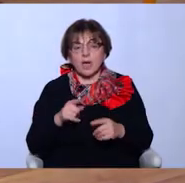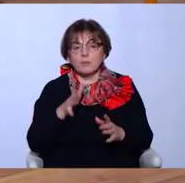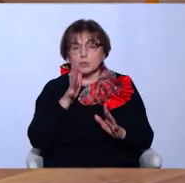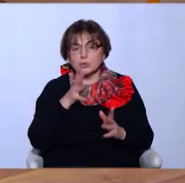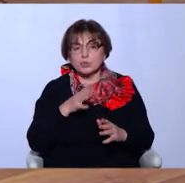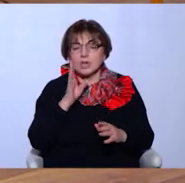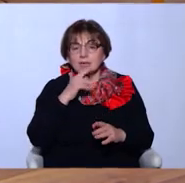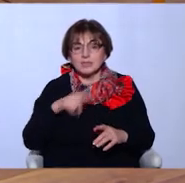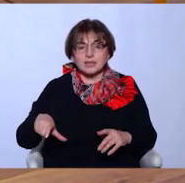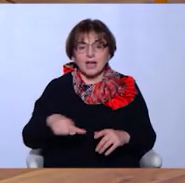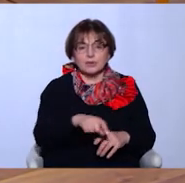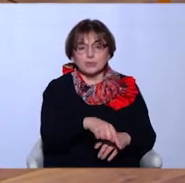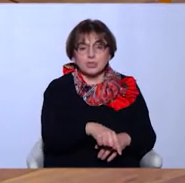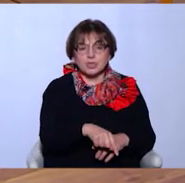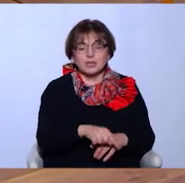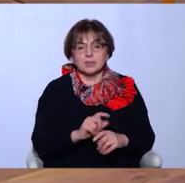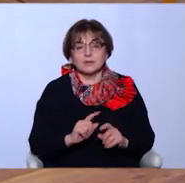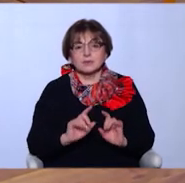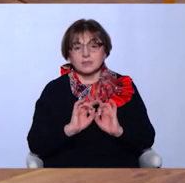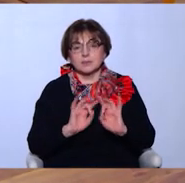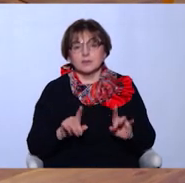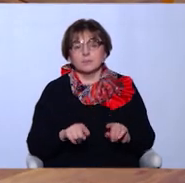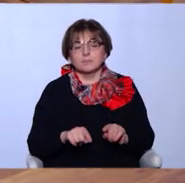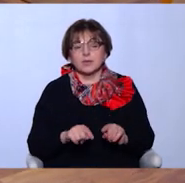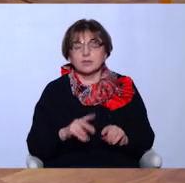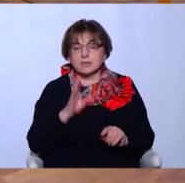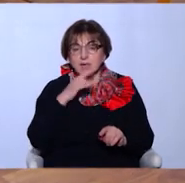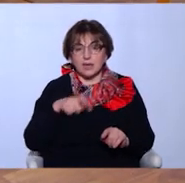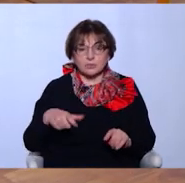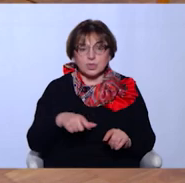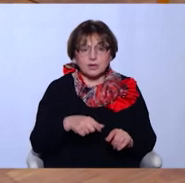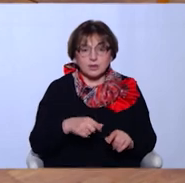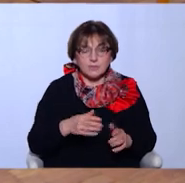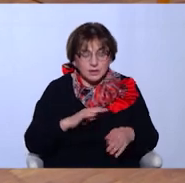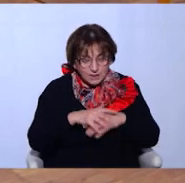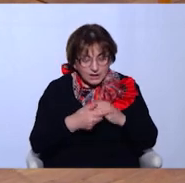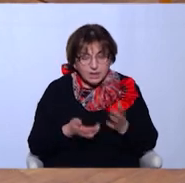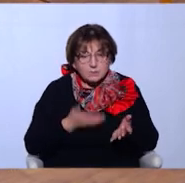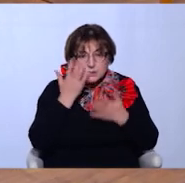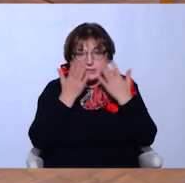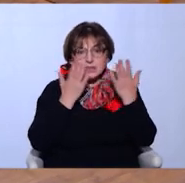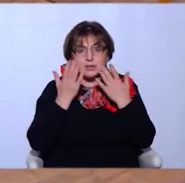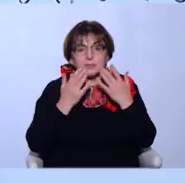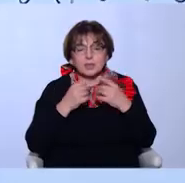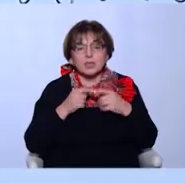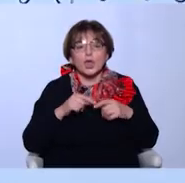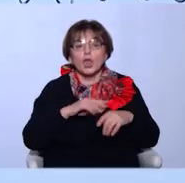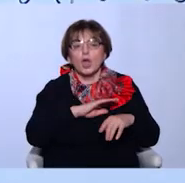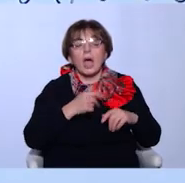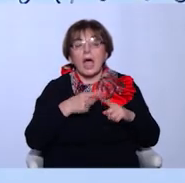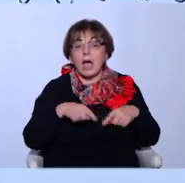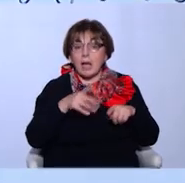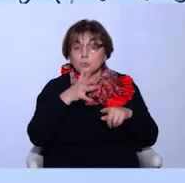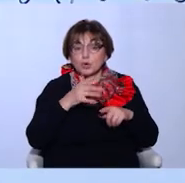დროს წყაროზე ჩადის ეს ცნობილი სიუჟეტია ჩადის წყაროზე ხელპირს იბანს სხვა შორის თოფს და ხმალს